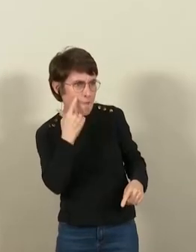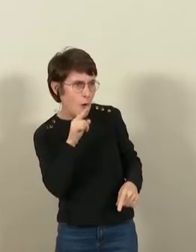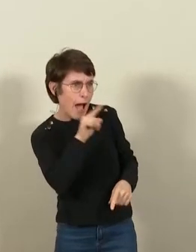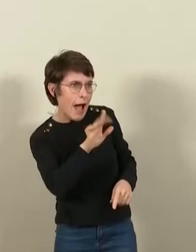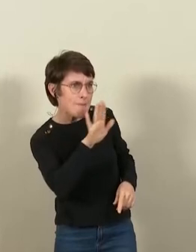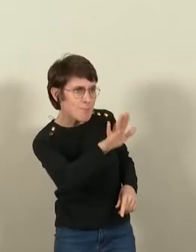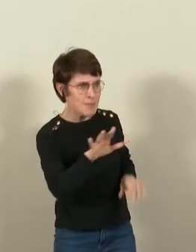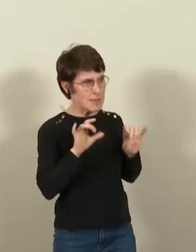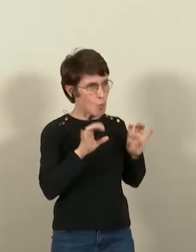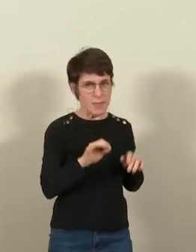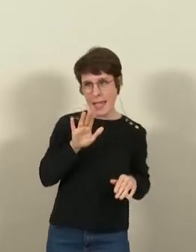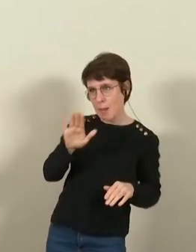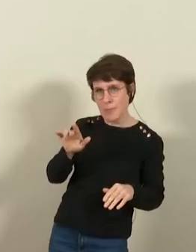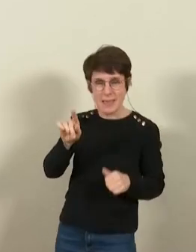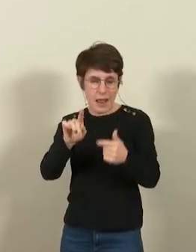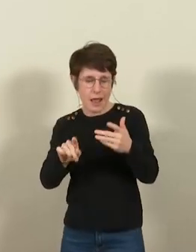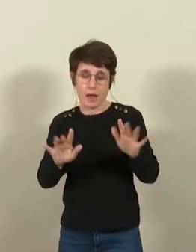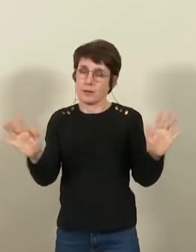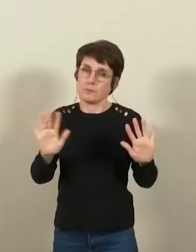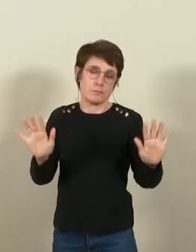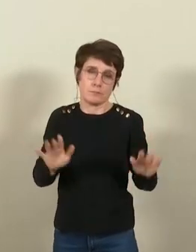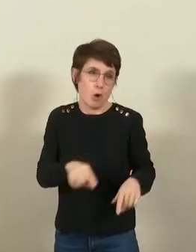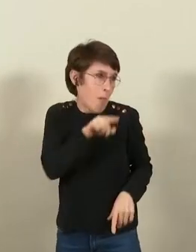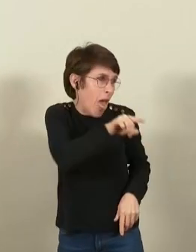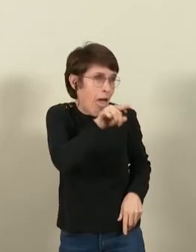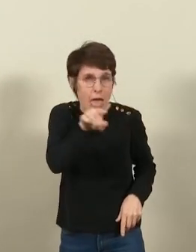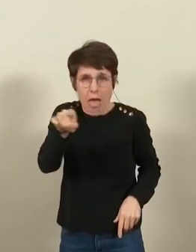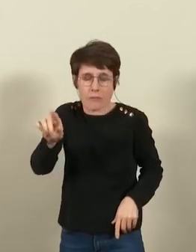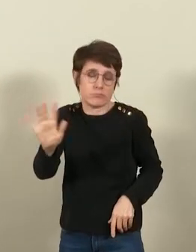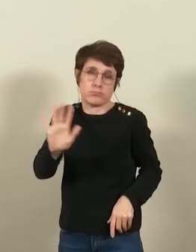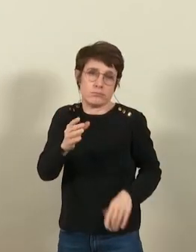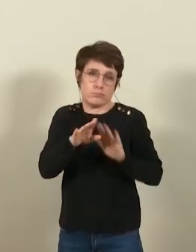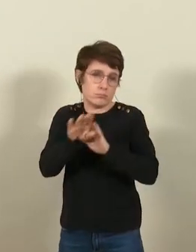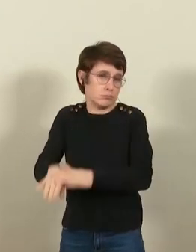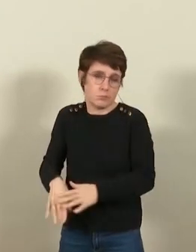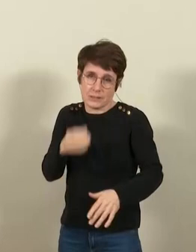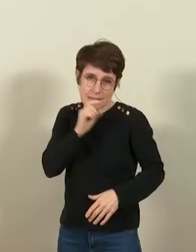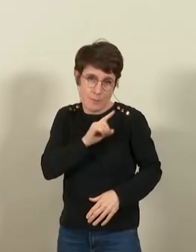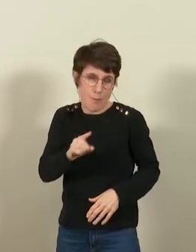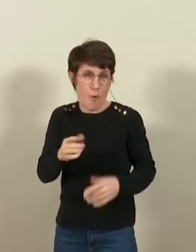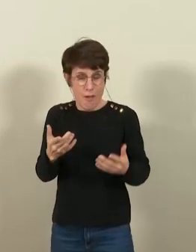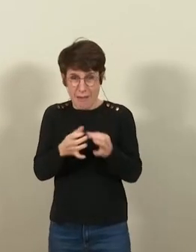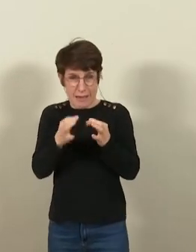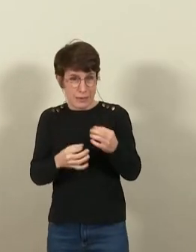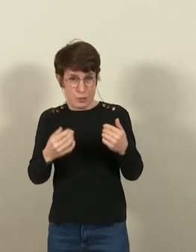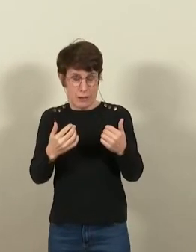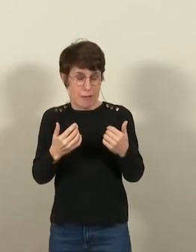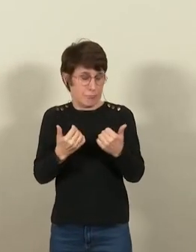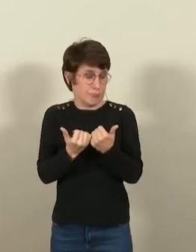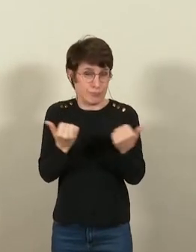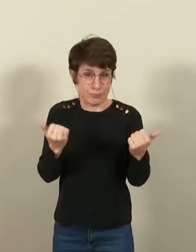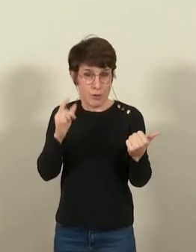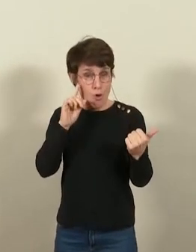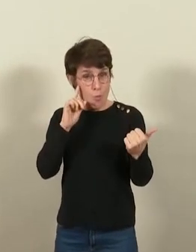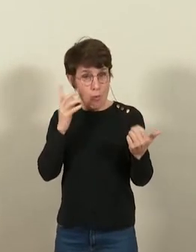gens c'est vraiment pas souhaitable et en plus c'est contre-productif parce que vous vous invisibiliser les femmes à